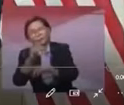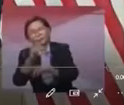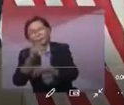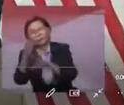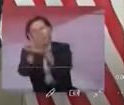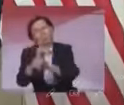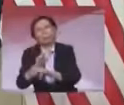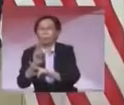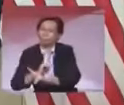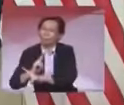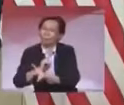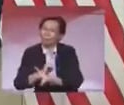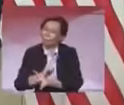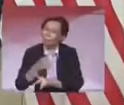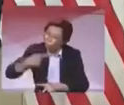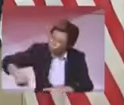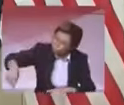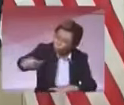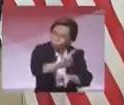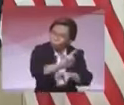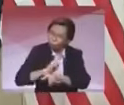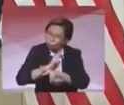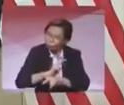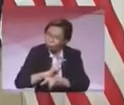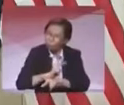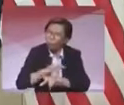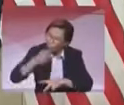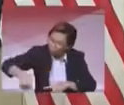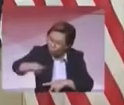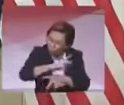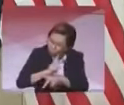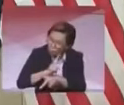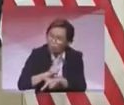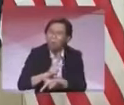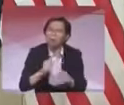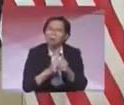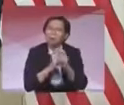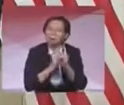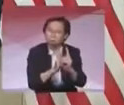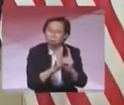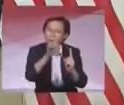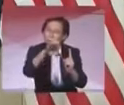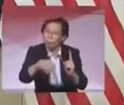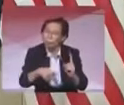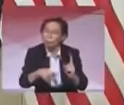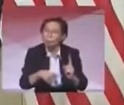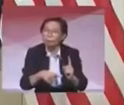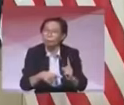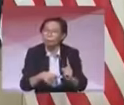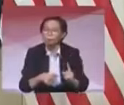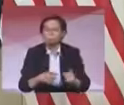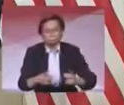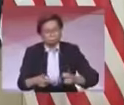careful. Jagalah diri saudara dan saudari semua, patuhi SOP dengan